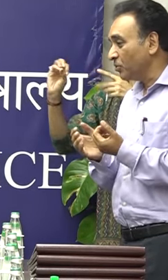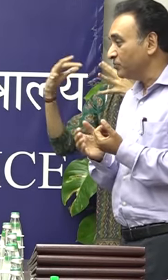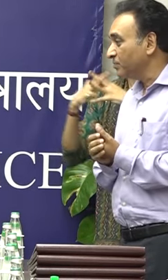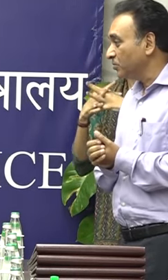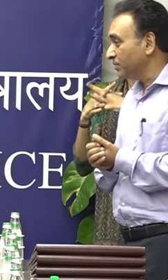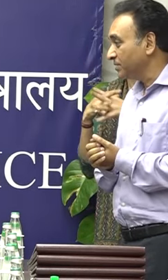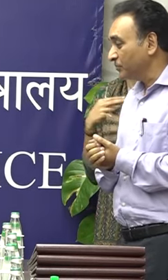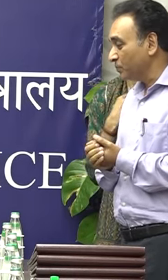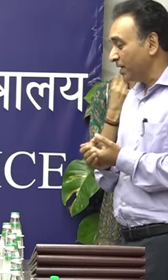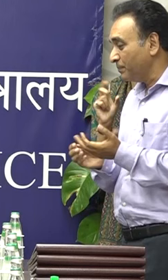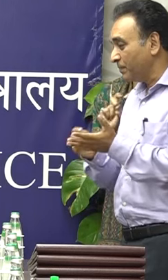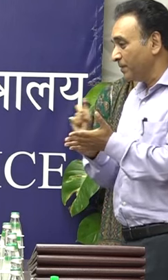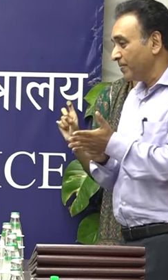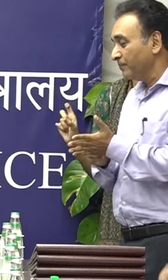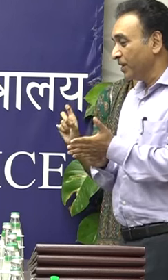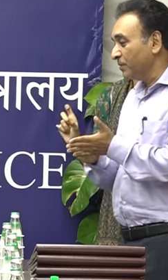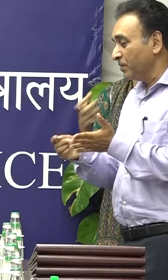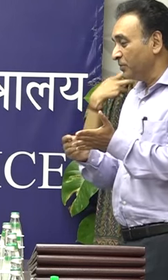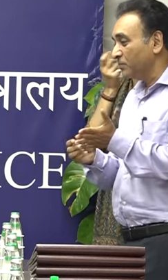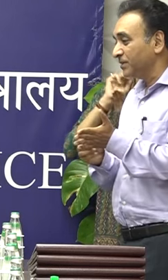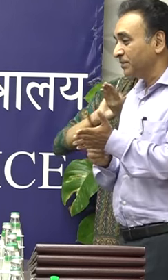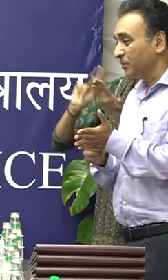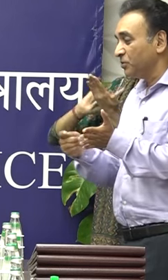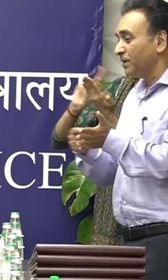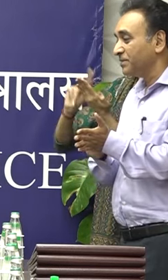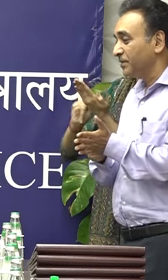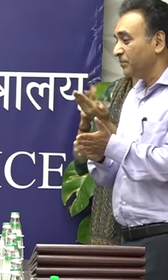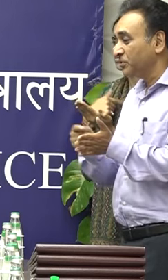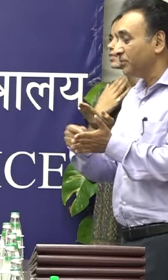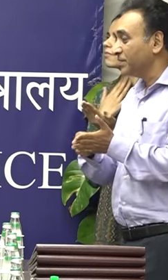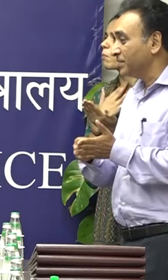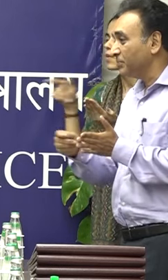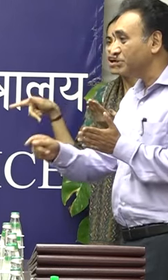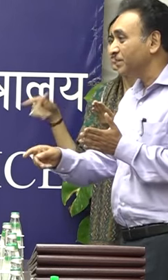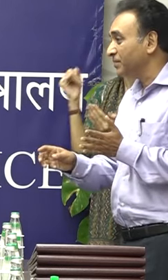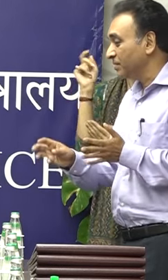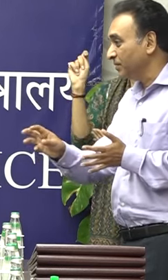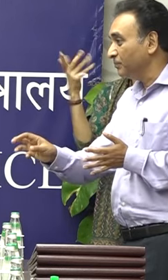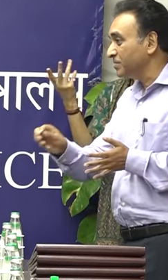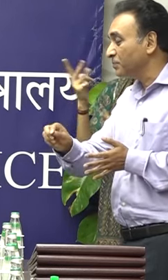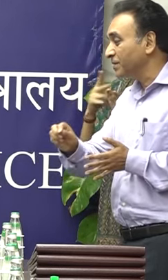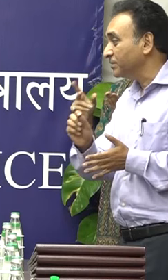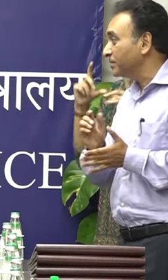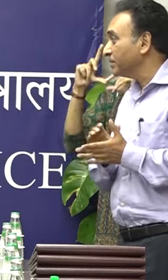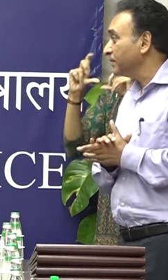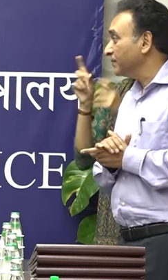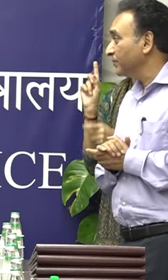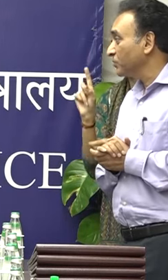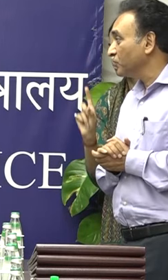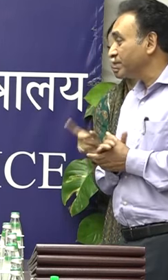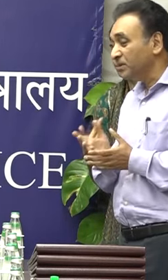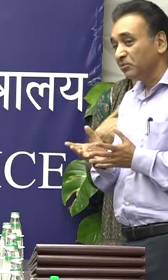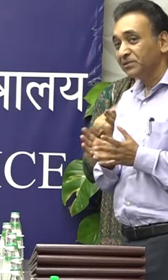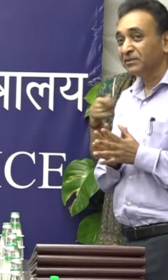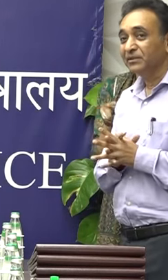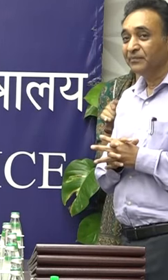बच्चे थोड़ा नॉन वर्बल होते हैं सर, वो अपने iPad पे अपने मम्मी को बता सकते हैं कि मुझे प्यास लगी है, मुझे टॉयलेट जाना है, मुझे ये करना है, पिक्चर पे क्लिक करके,